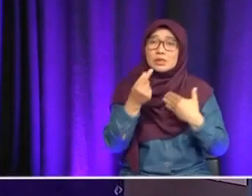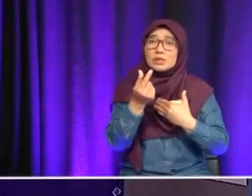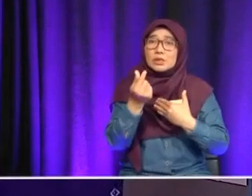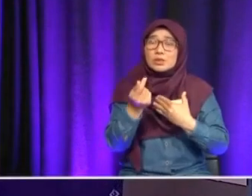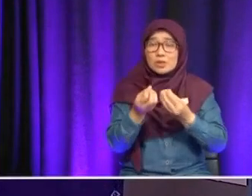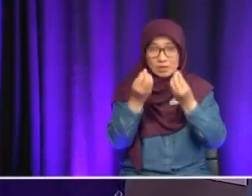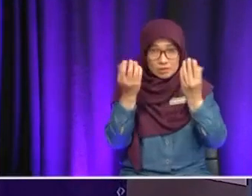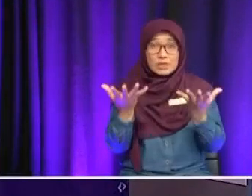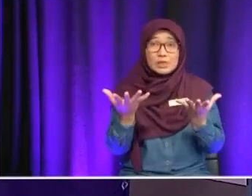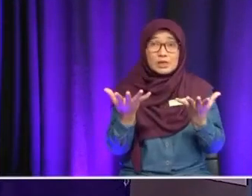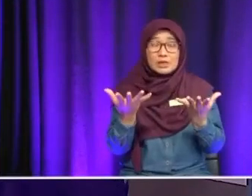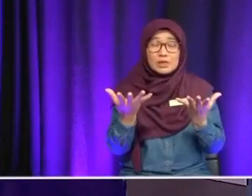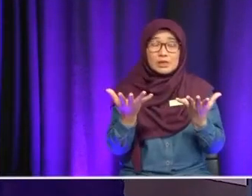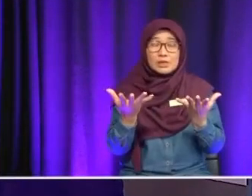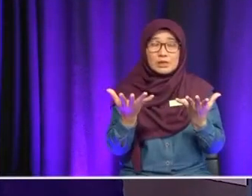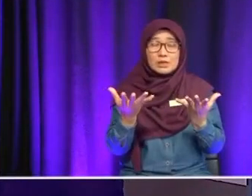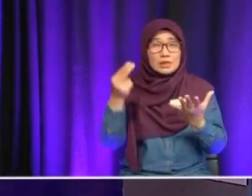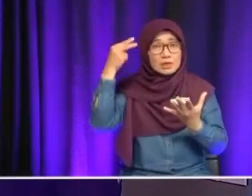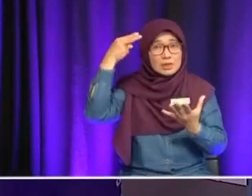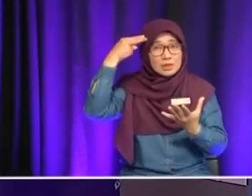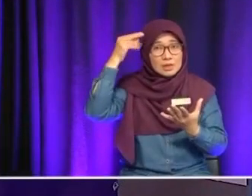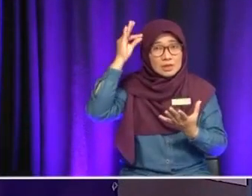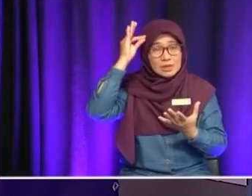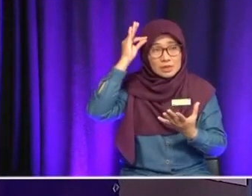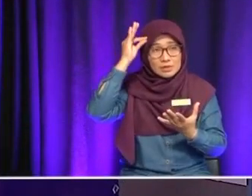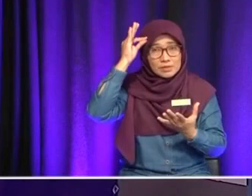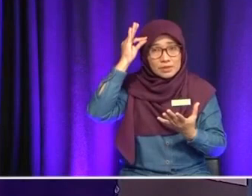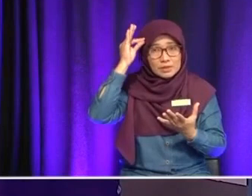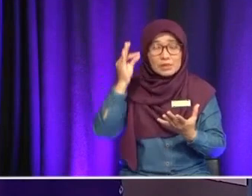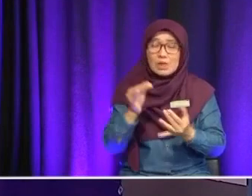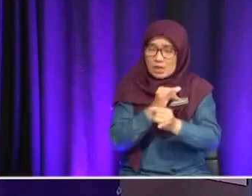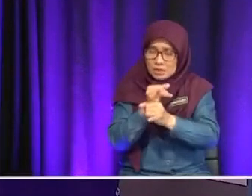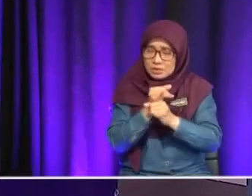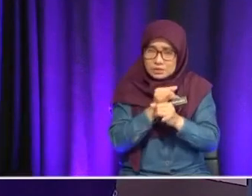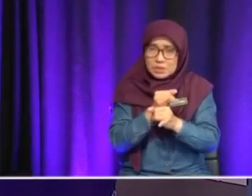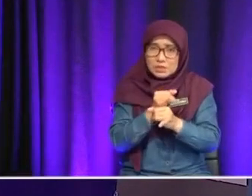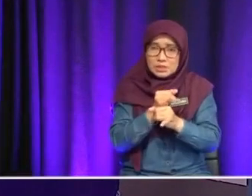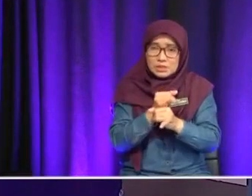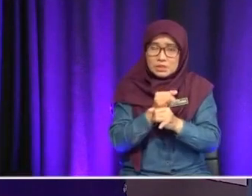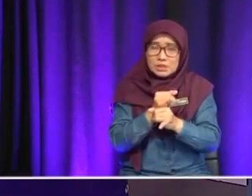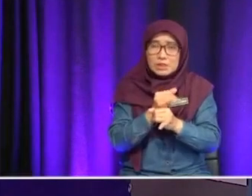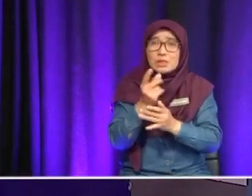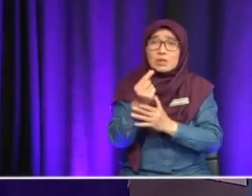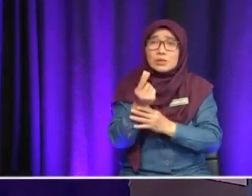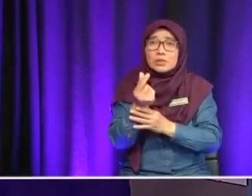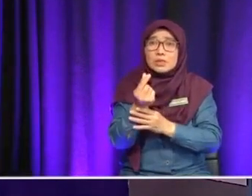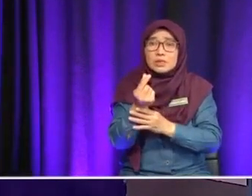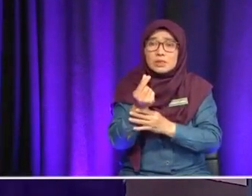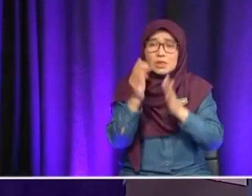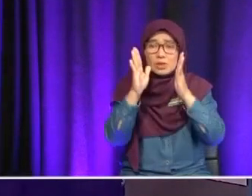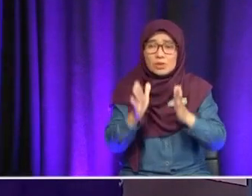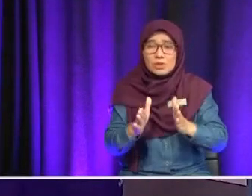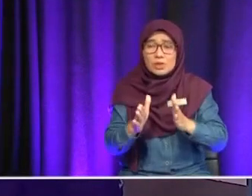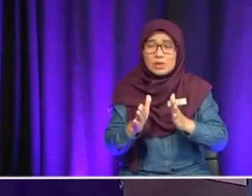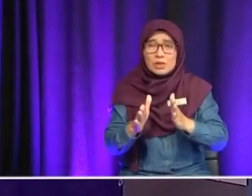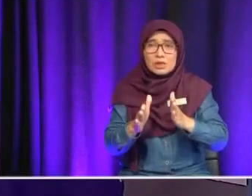ada duit yang banyak. Hafi ingin, ingin jaga keselamatan duit tadi. Jangan sampai dicuri oleh orang lain.